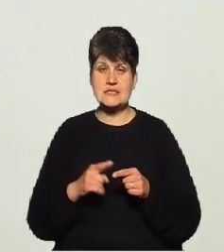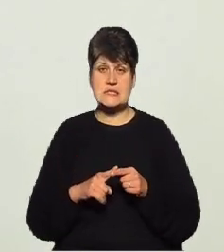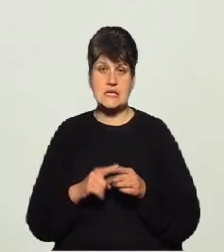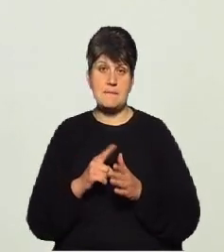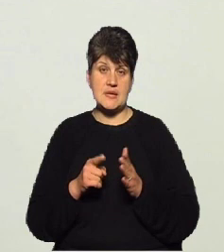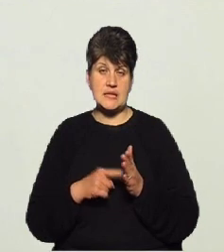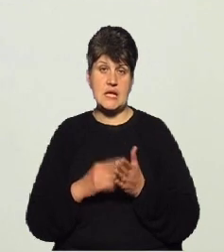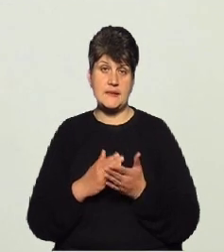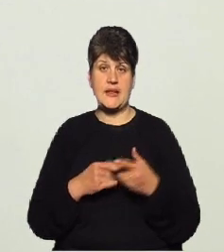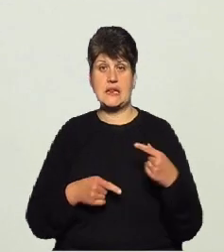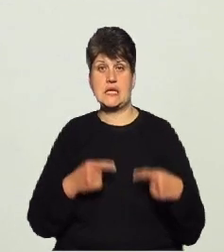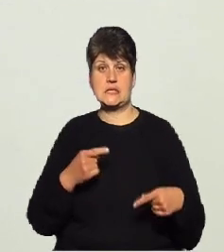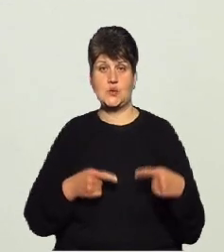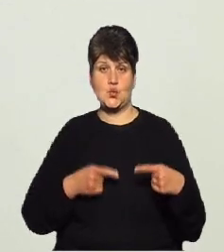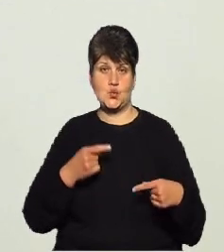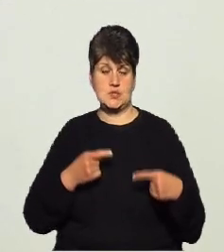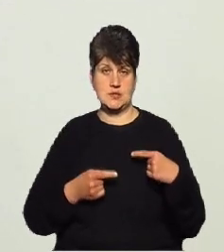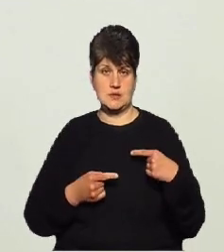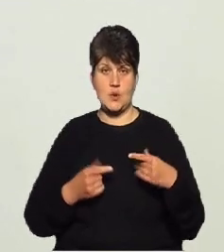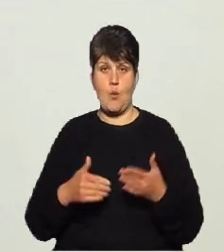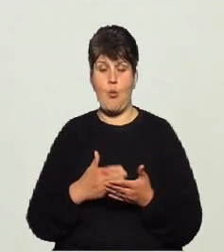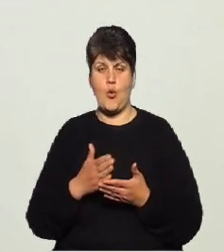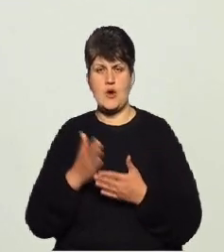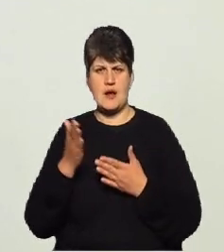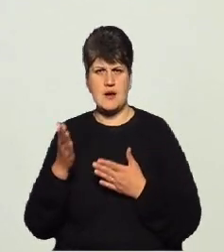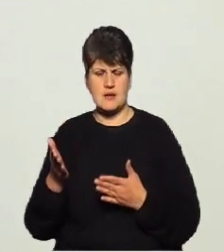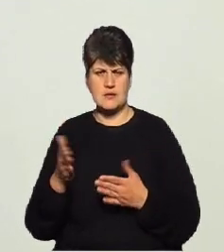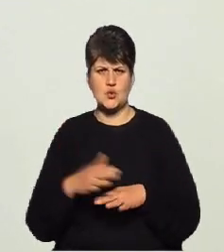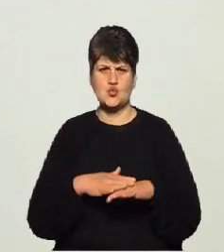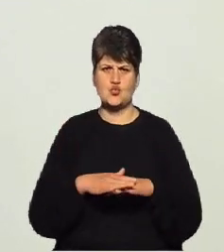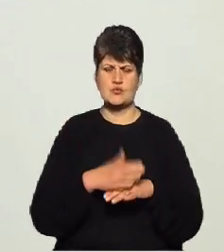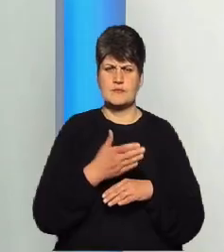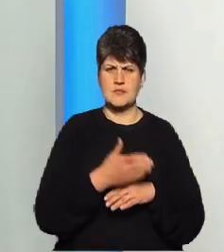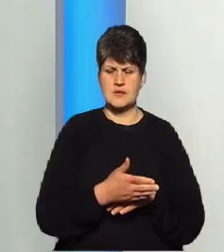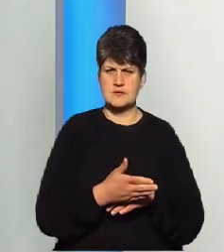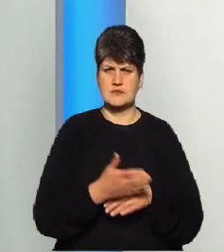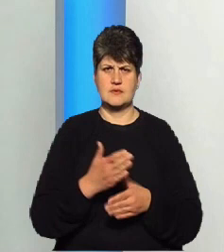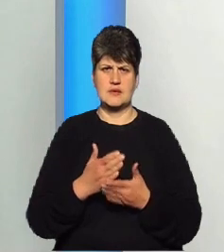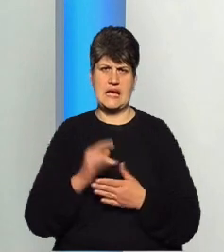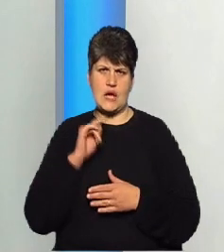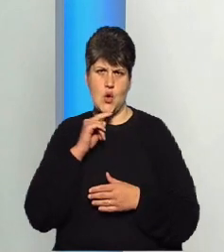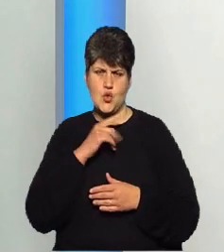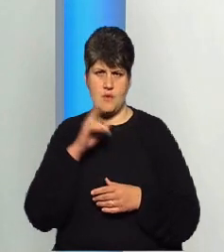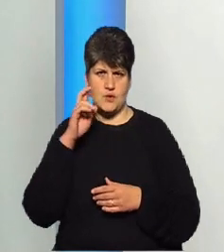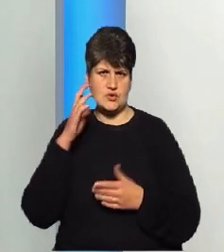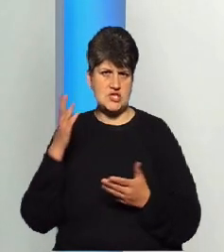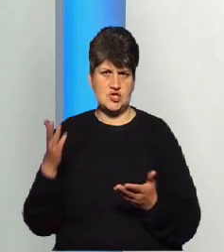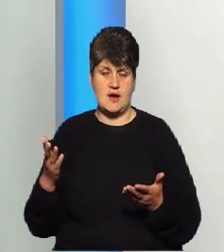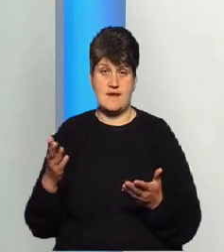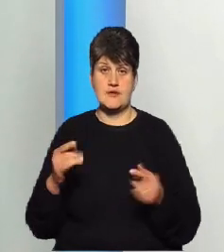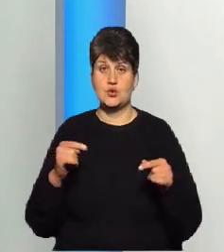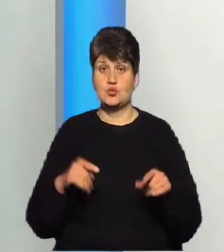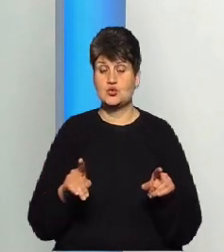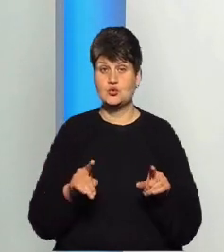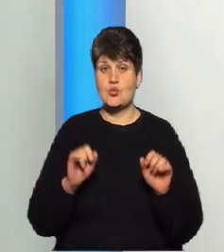з точки зору політики, з точки зору суспільства і з точки зору економіки держави, тому що ну, можу єдине, що сказати, що